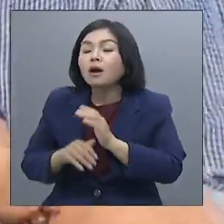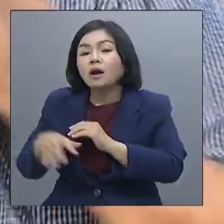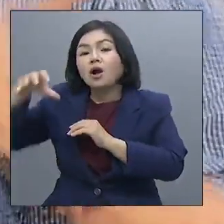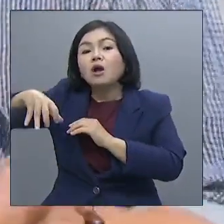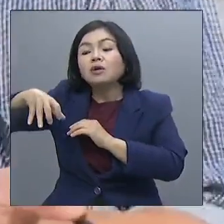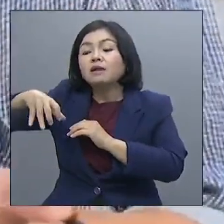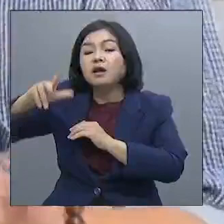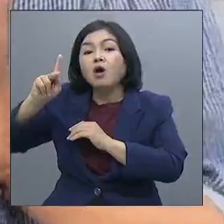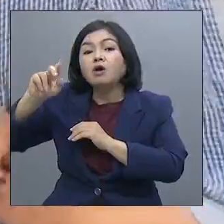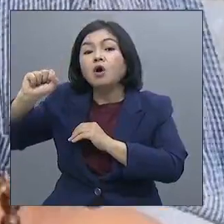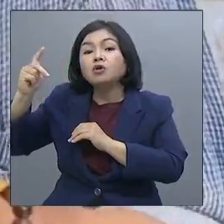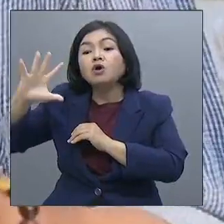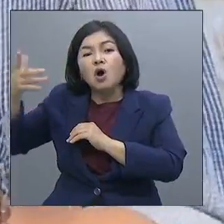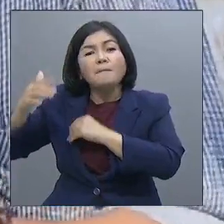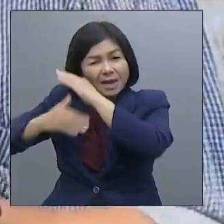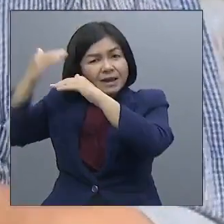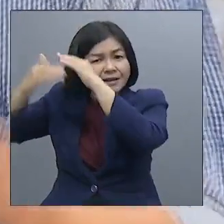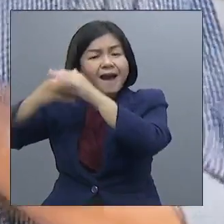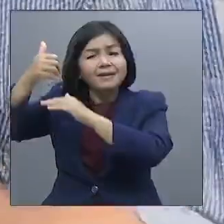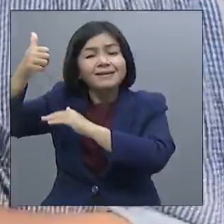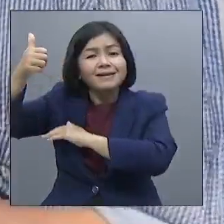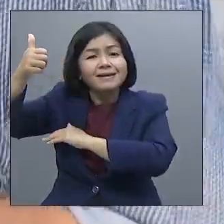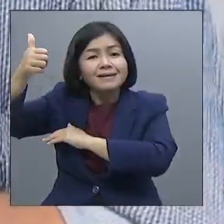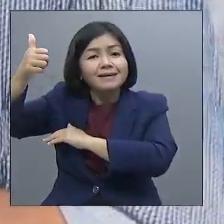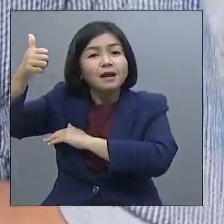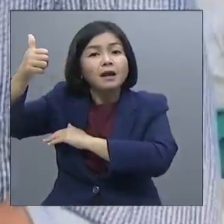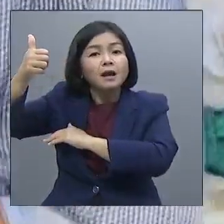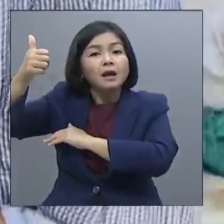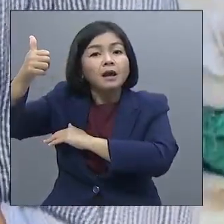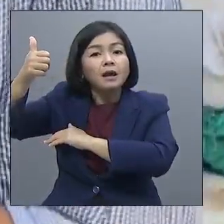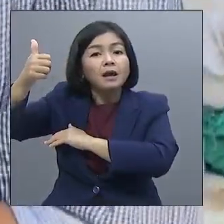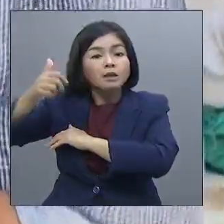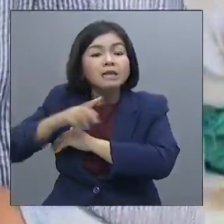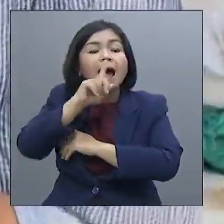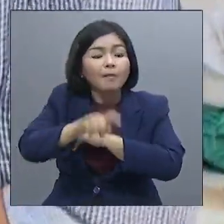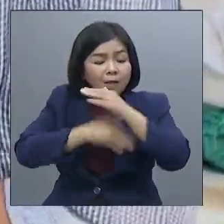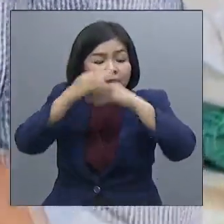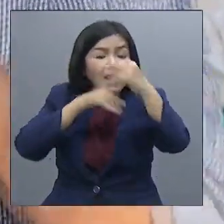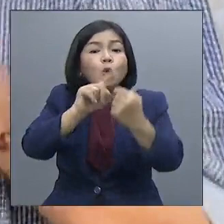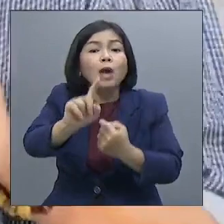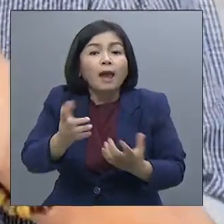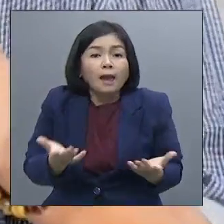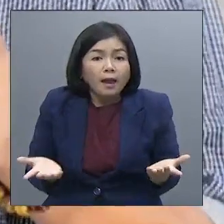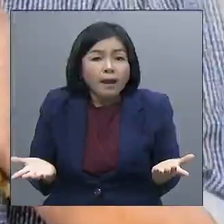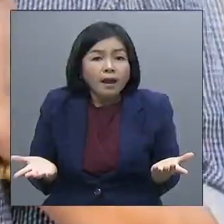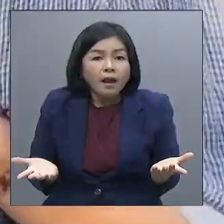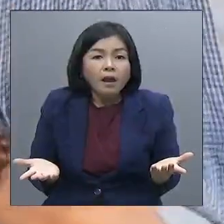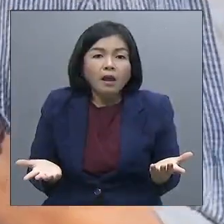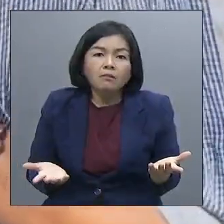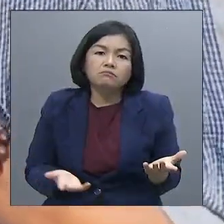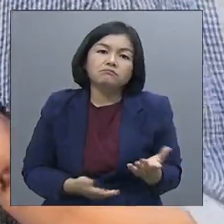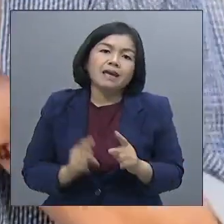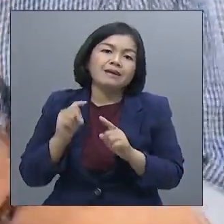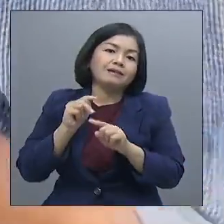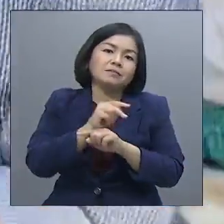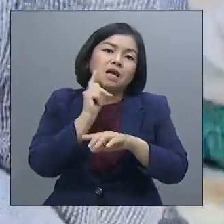าเพื่อพัฒนาคุณภาพให้ดีขึ้นสุดท้ายแล้วพัฒนายังไงให้คุณภาพแย่ลง อยากฝาก